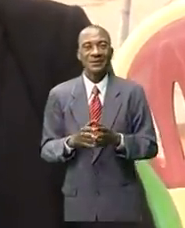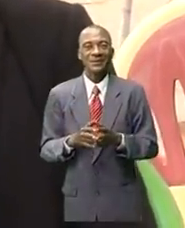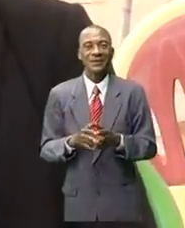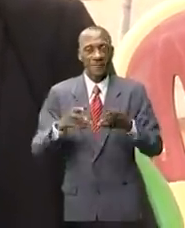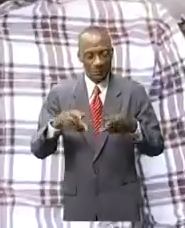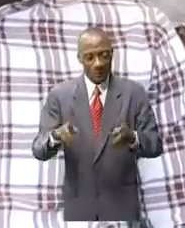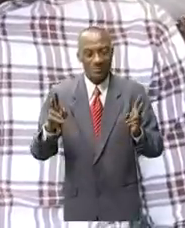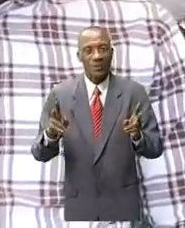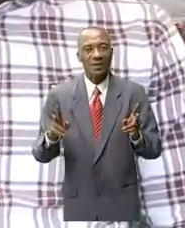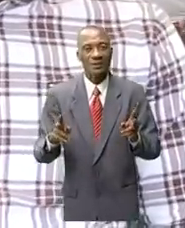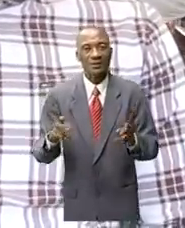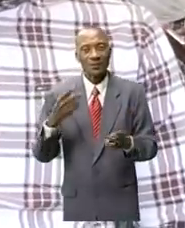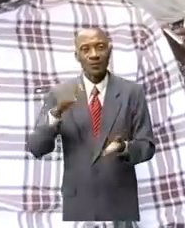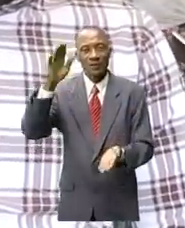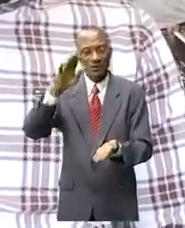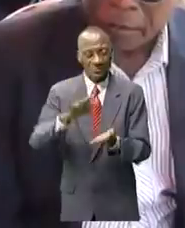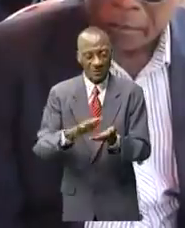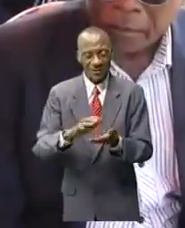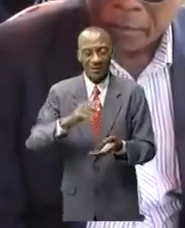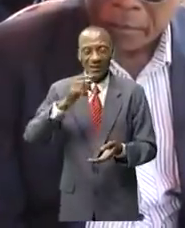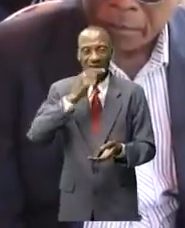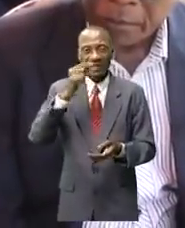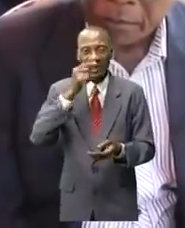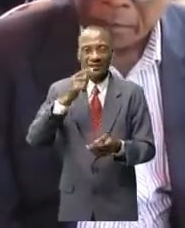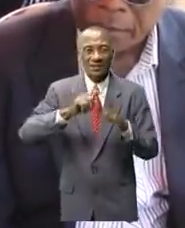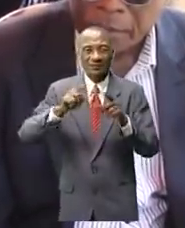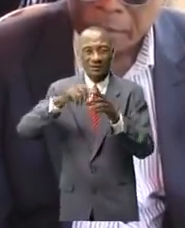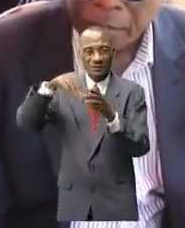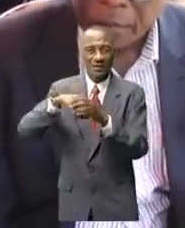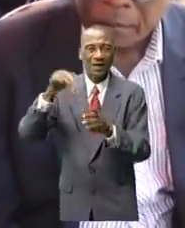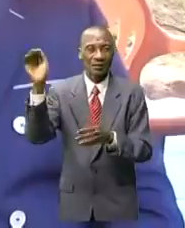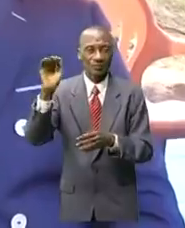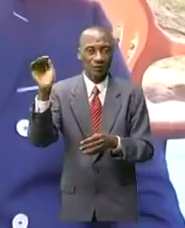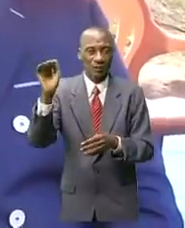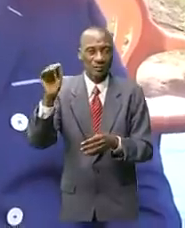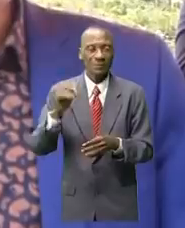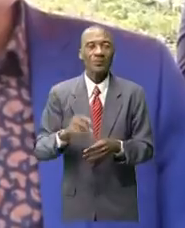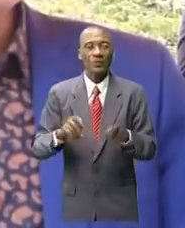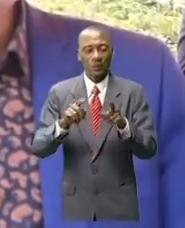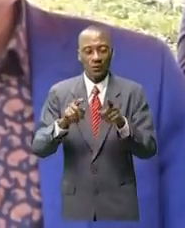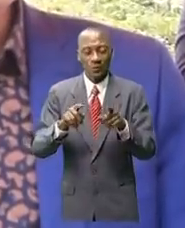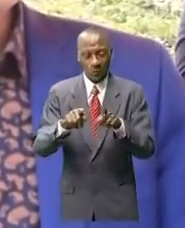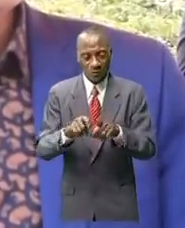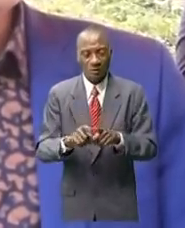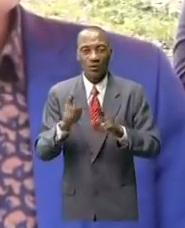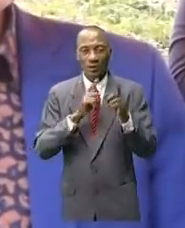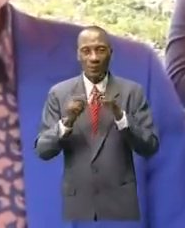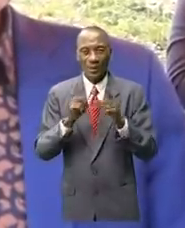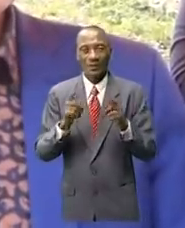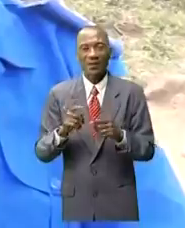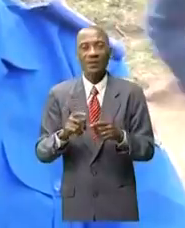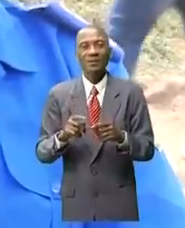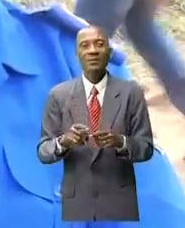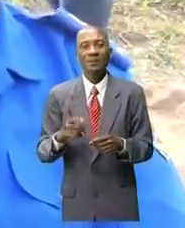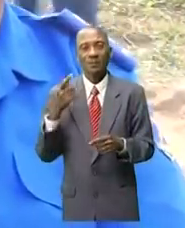les émissions de gaz à effet de serre issues de la déforestation et la dégradation des forêts dans les projets, puis RED dans